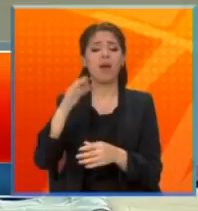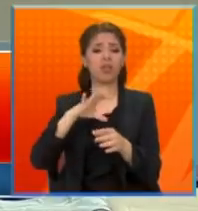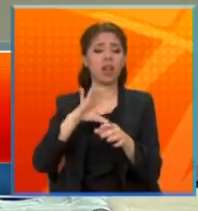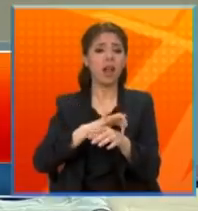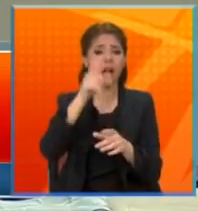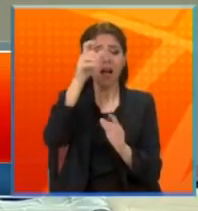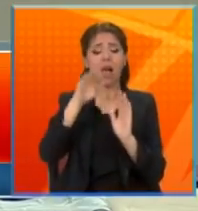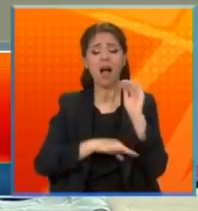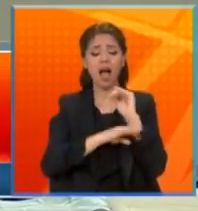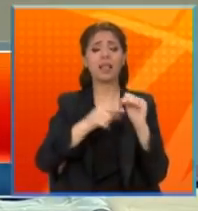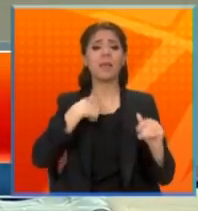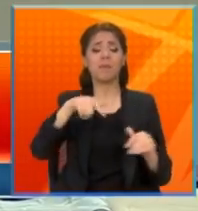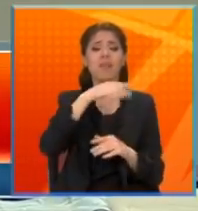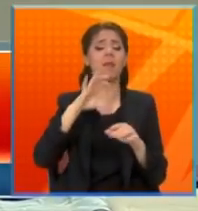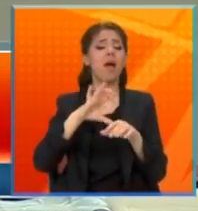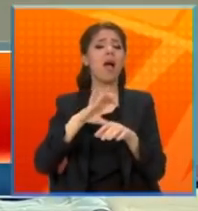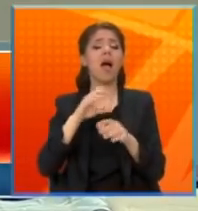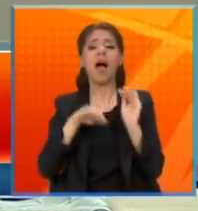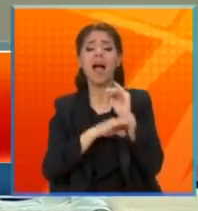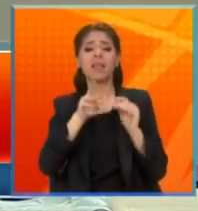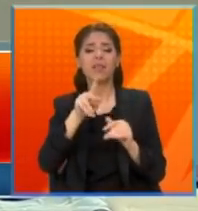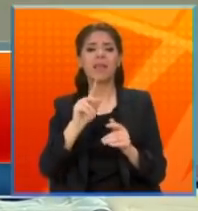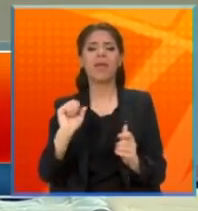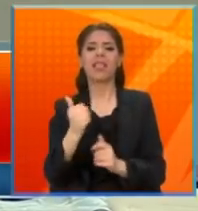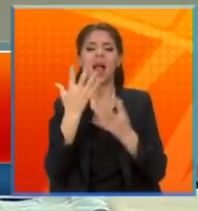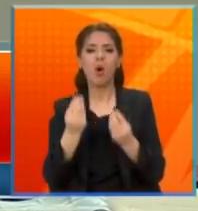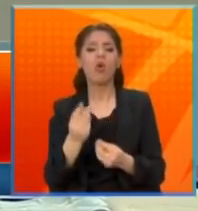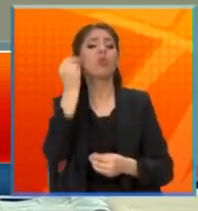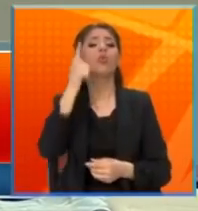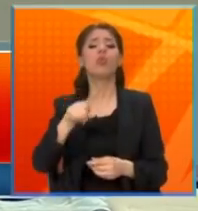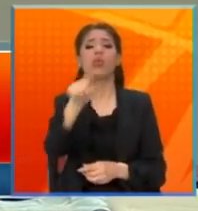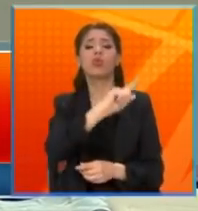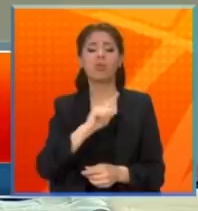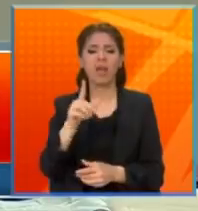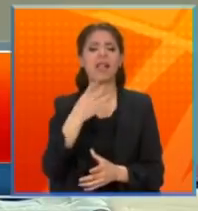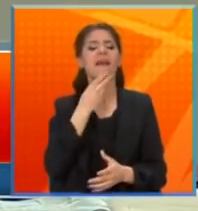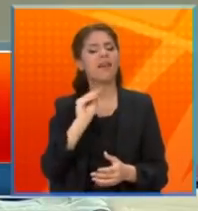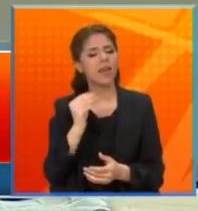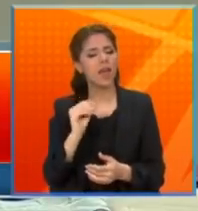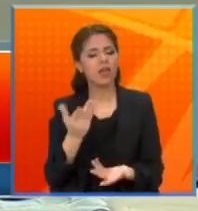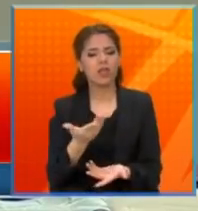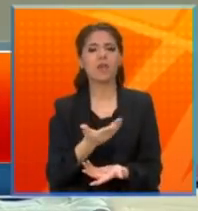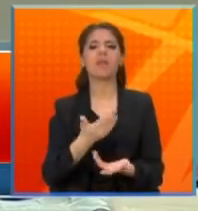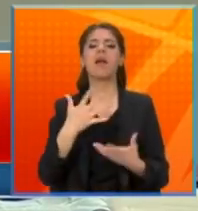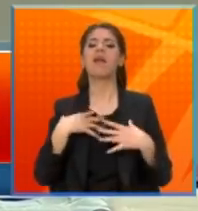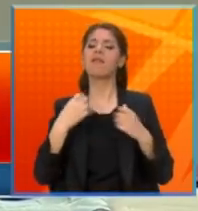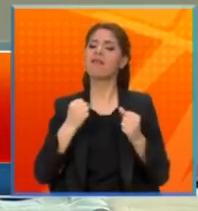kadar değerli olduğunu unutmamalıyız. Gençliğimize, sağlığımıza,